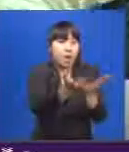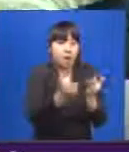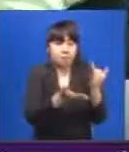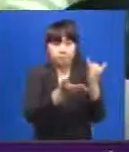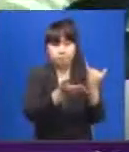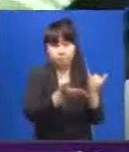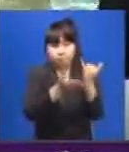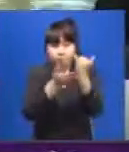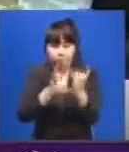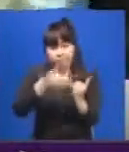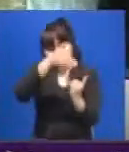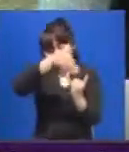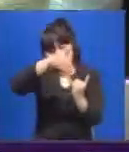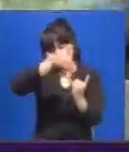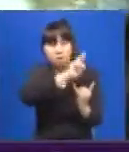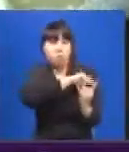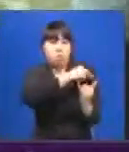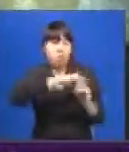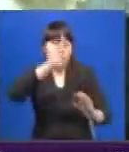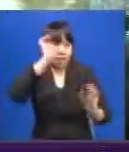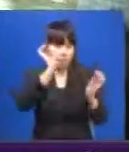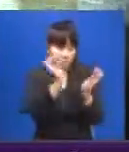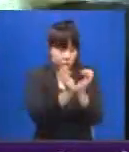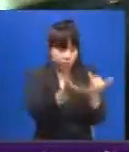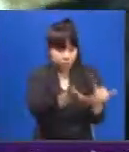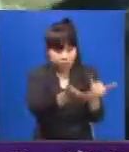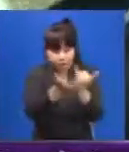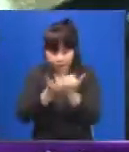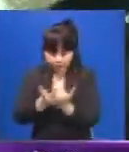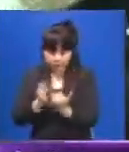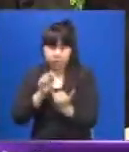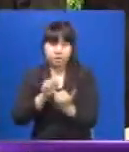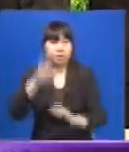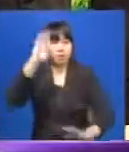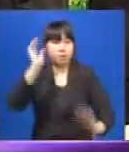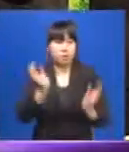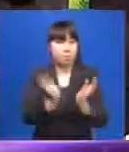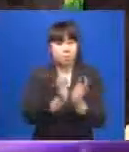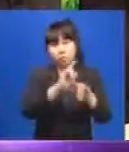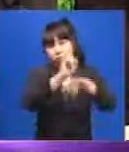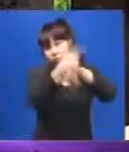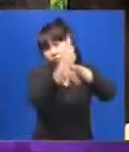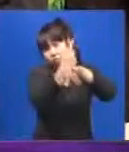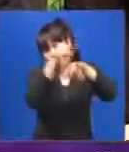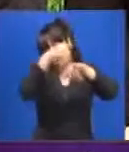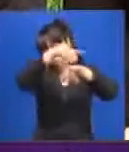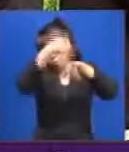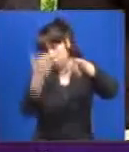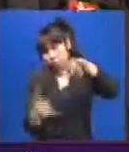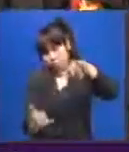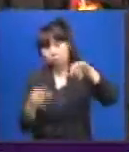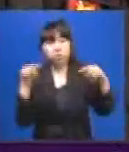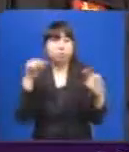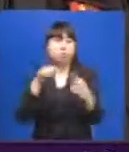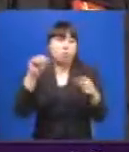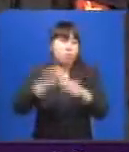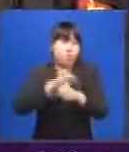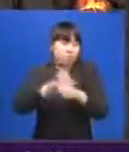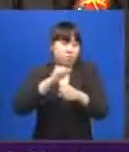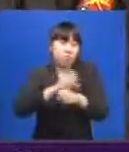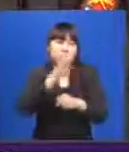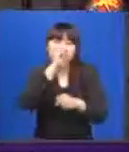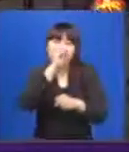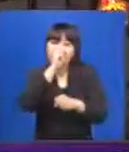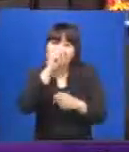สถาบันนิติเวชโรงพยาบาลตำรวจหลังดาบตำรวจมนต์ชัยตกจากเฮลิคอปเตอร์ขณะฝึกซ้อมจำลองสถานการณ์